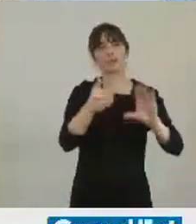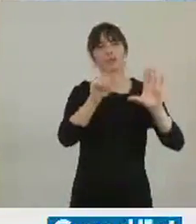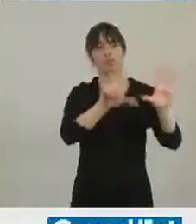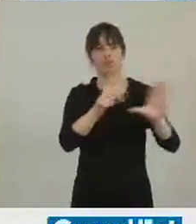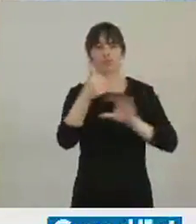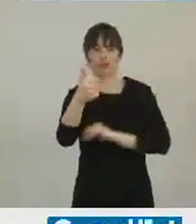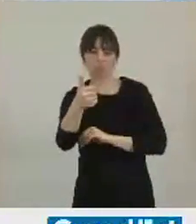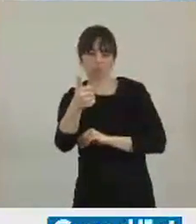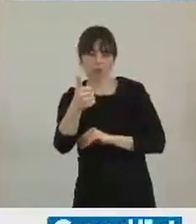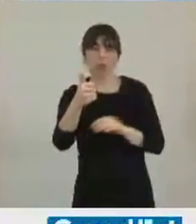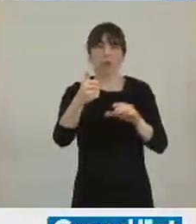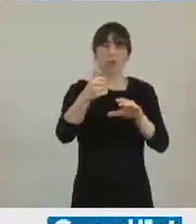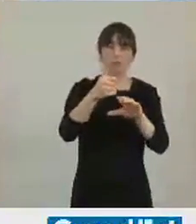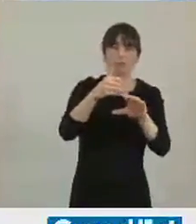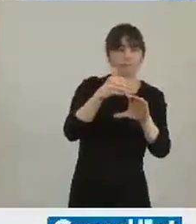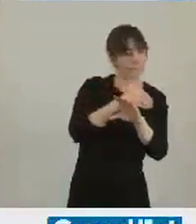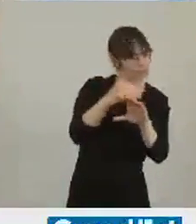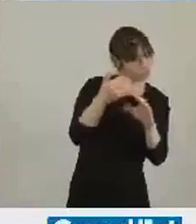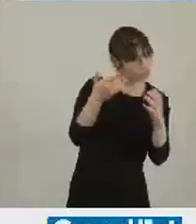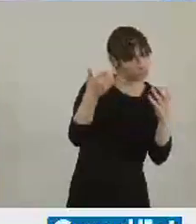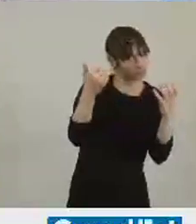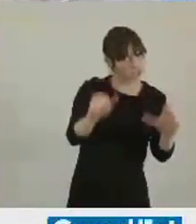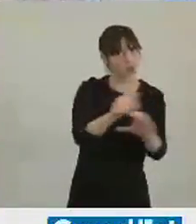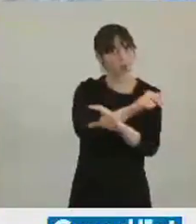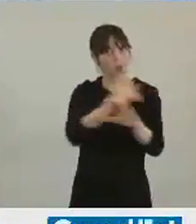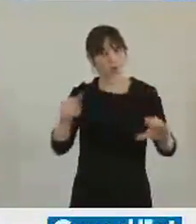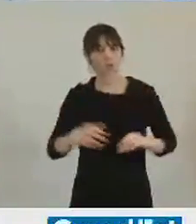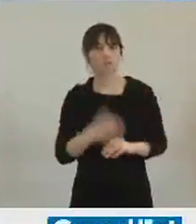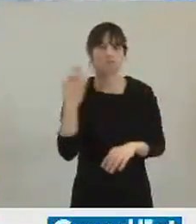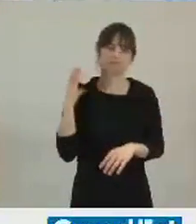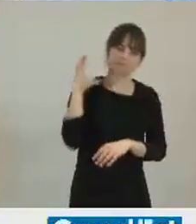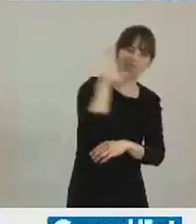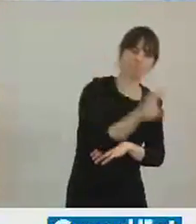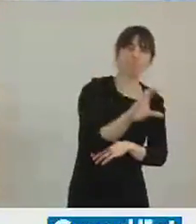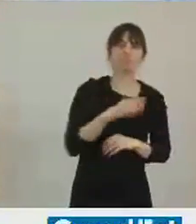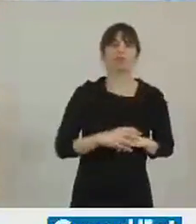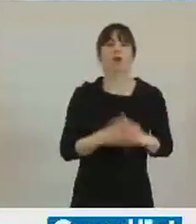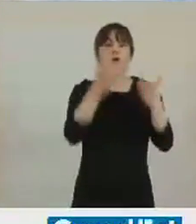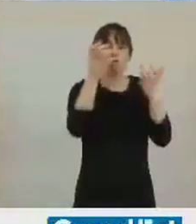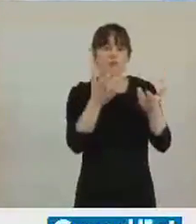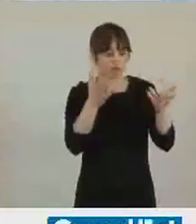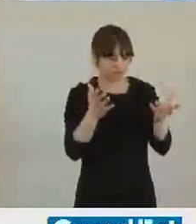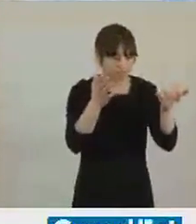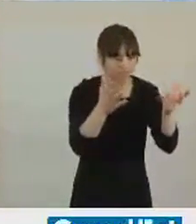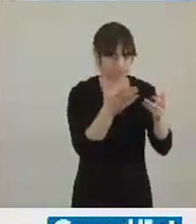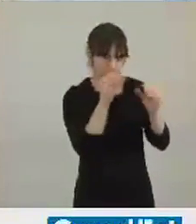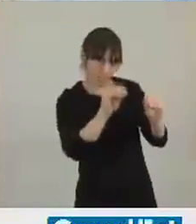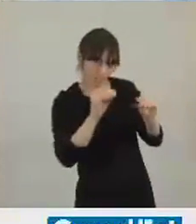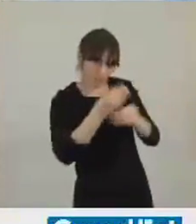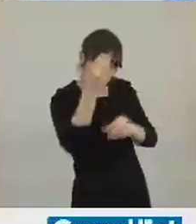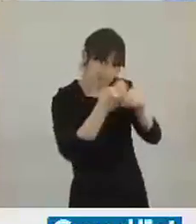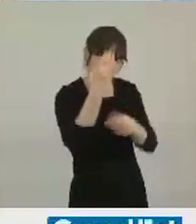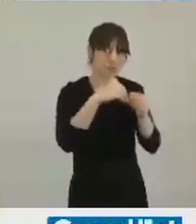071 600 €, avec une attention particulière aux actions d'apprentissage et d'accompagnement du